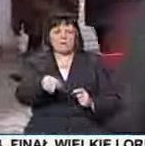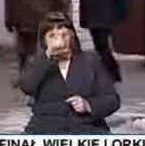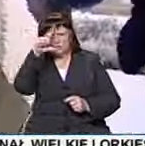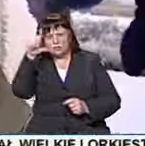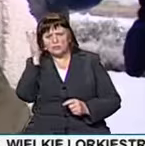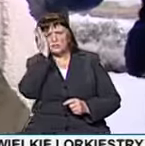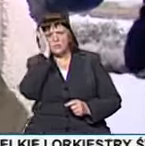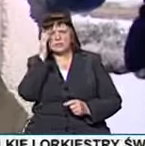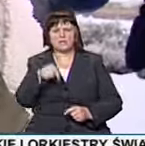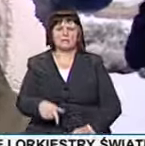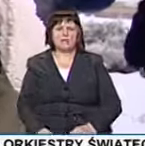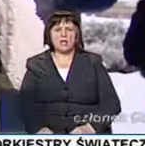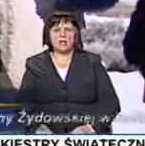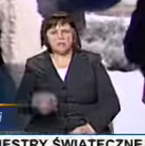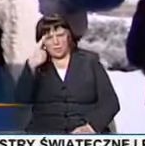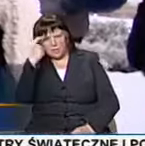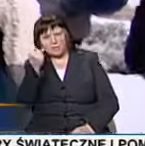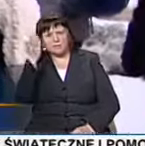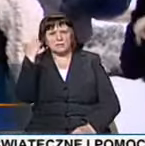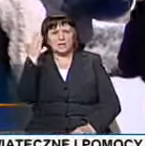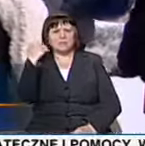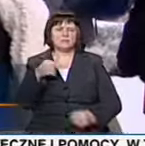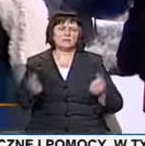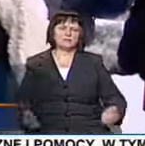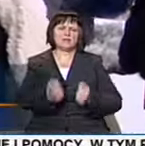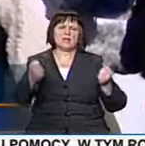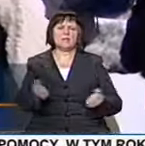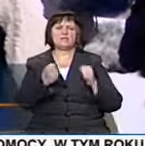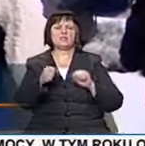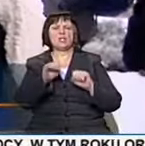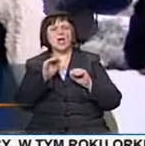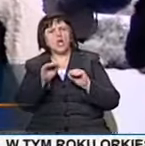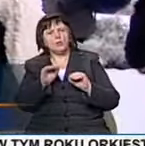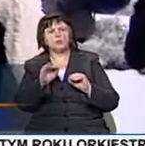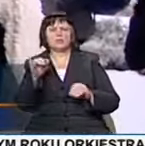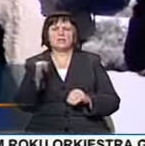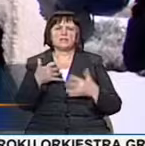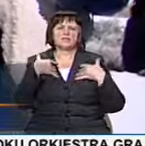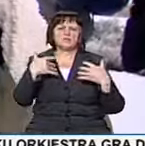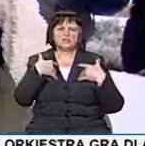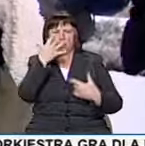miasta. To spamiętujemy, staramy się uczyć, jakie to życie wyglądało,